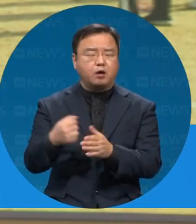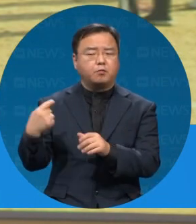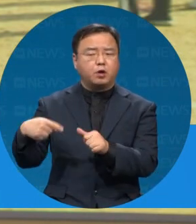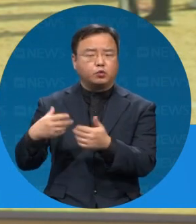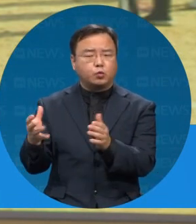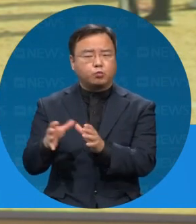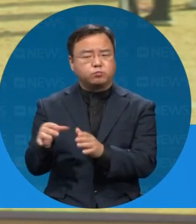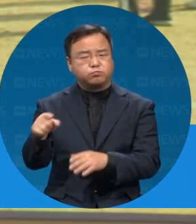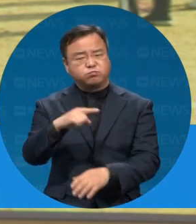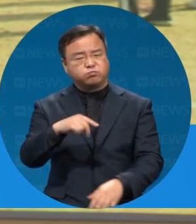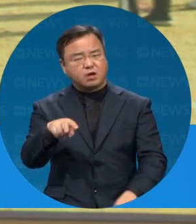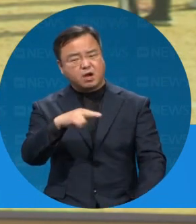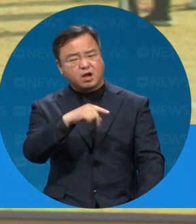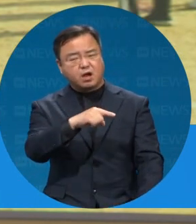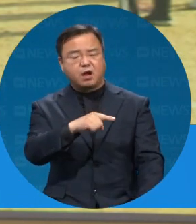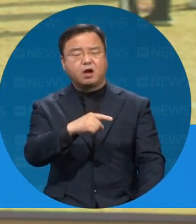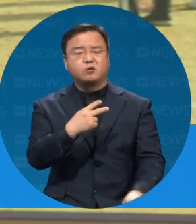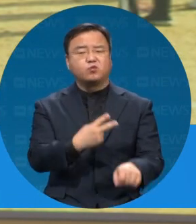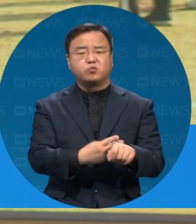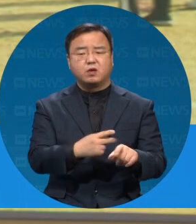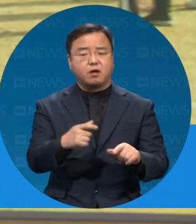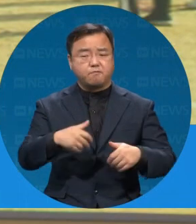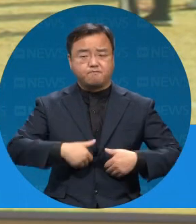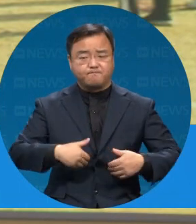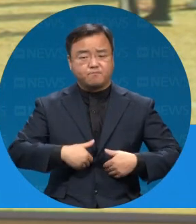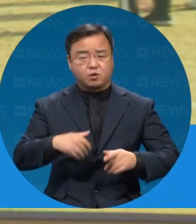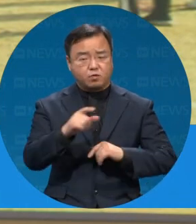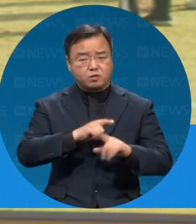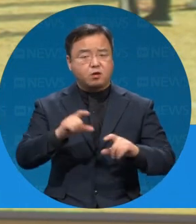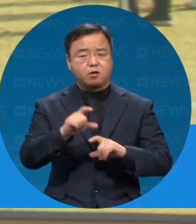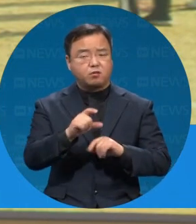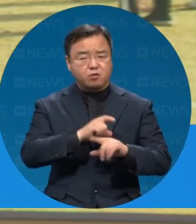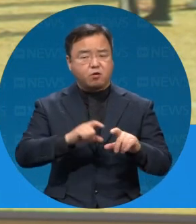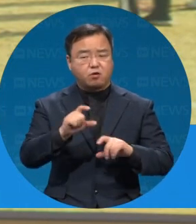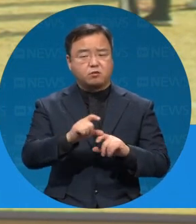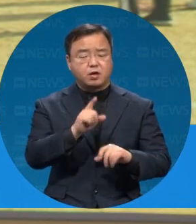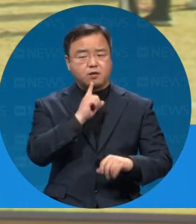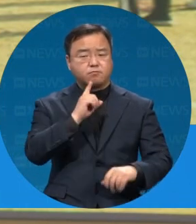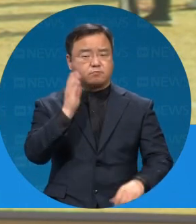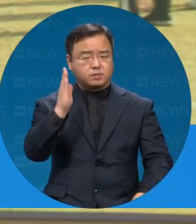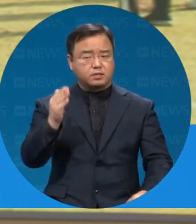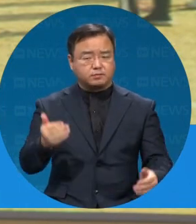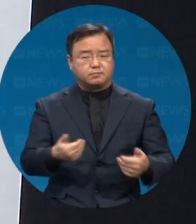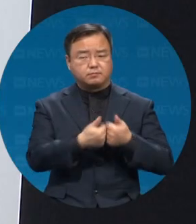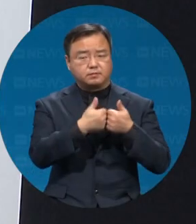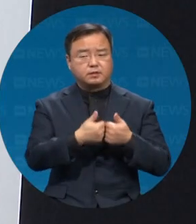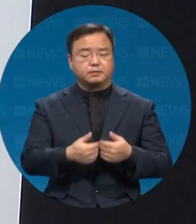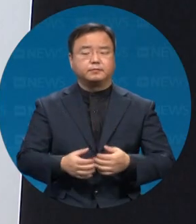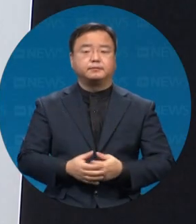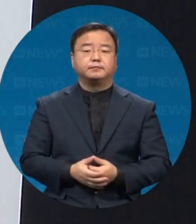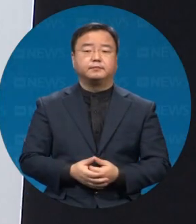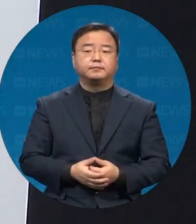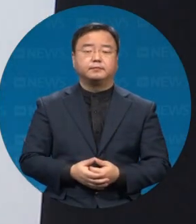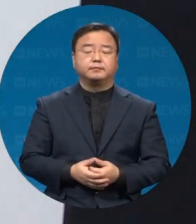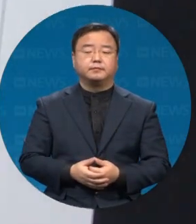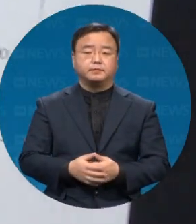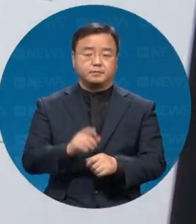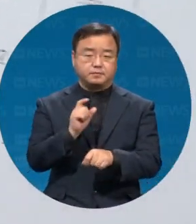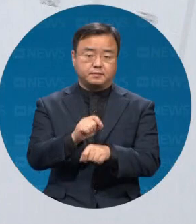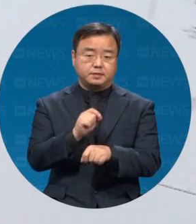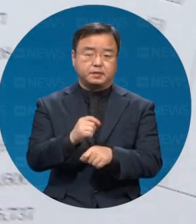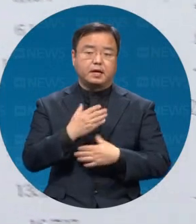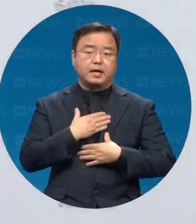등으로 교사가 오히려 더 필요하다 며 반발하고 있습니다 금창 5 기자입니다 행정안전부가